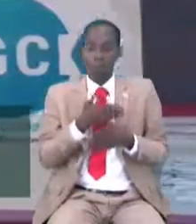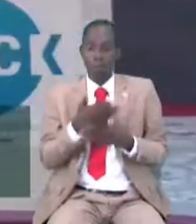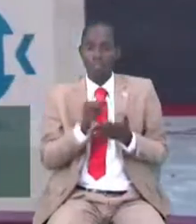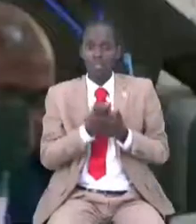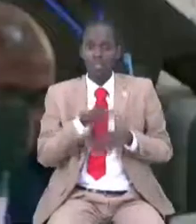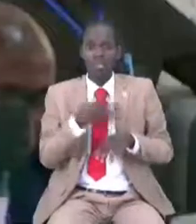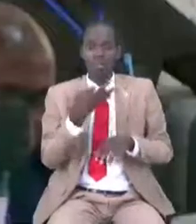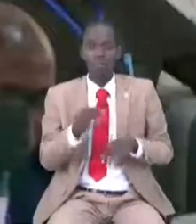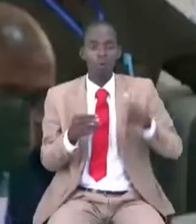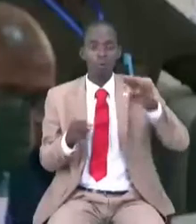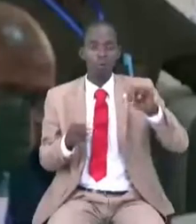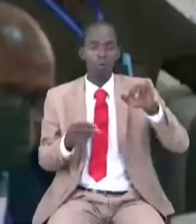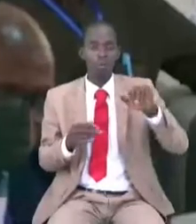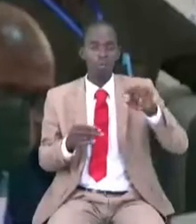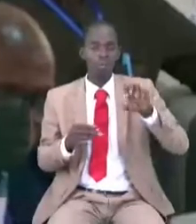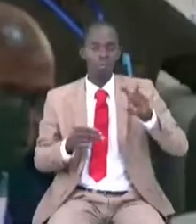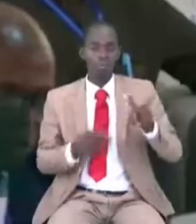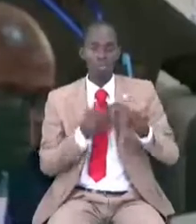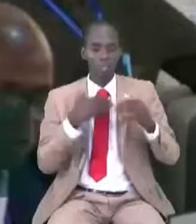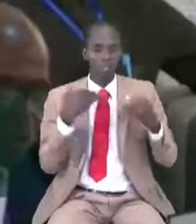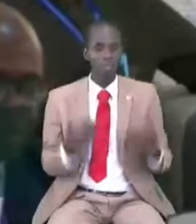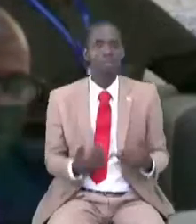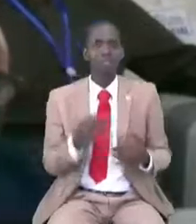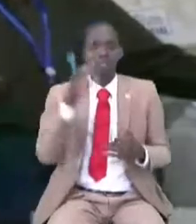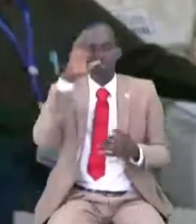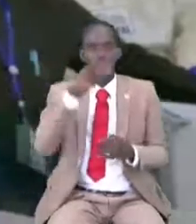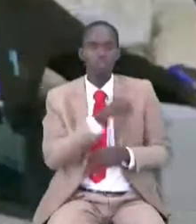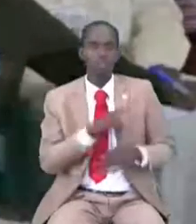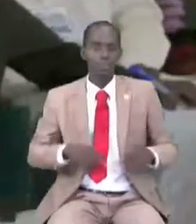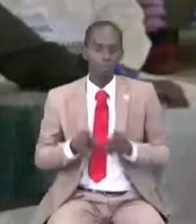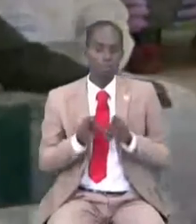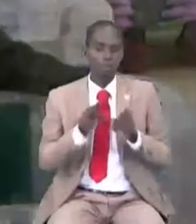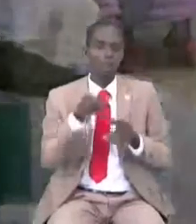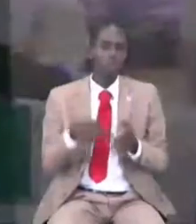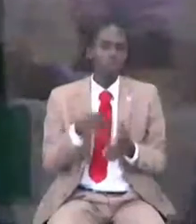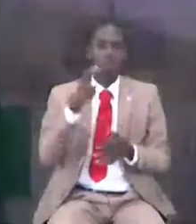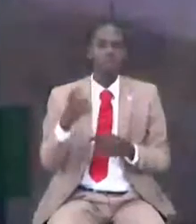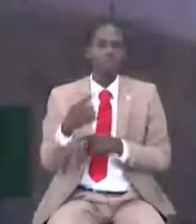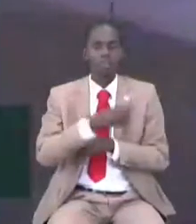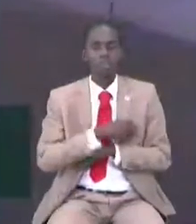l'espace, l'opportunité, l'occasion que Dieu vous a donnée. Alors, cherchez l'Éternel et